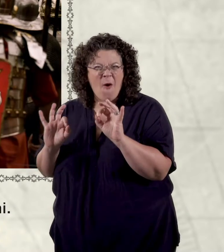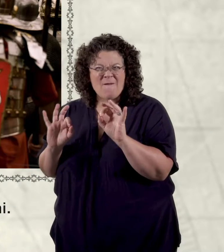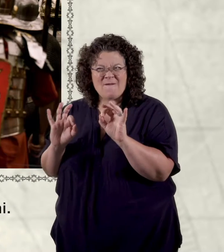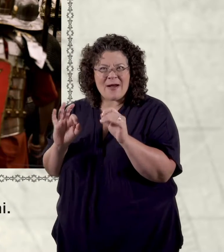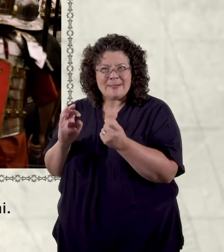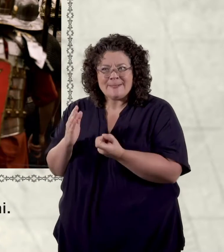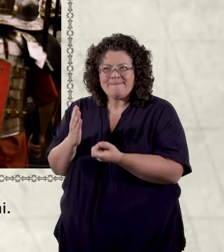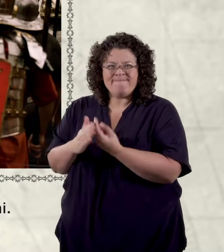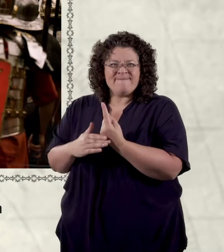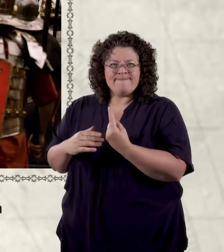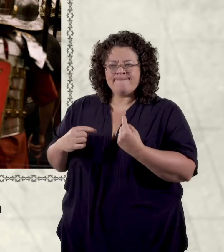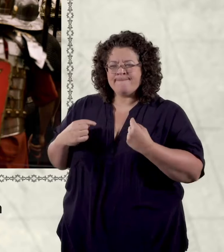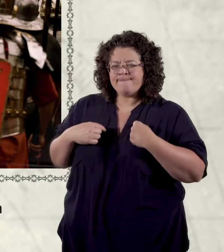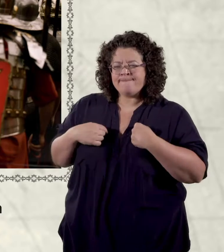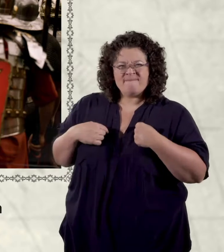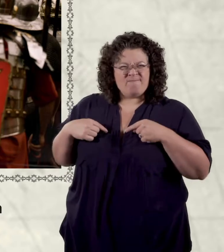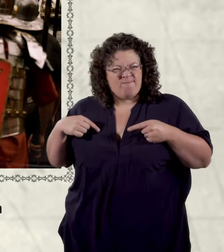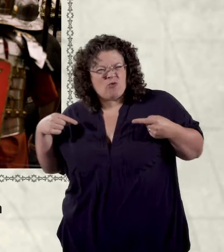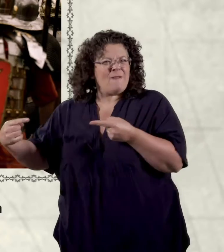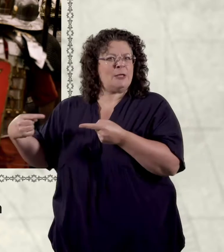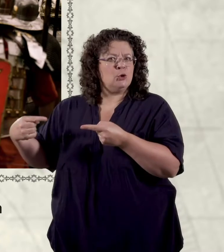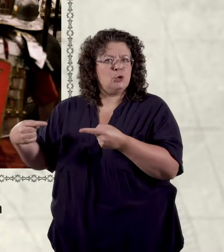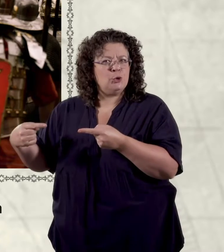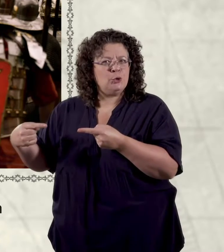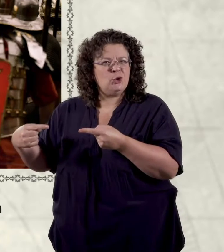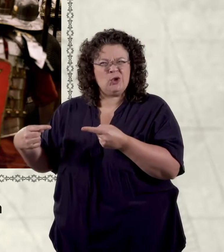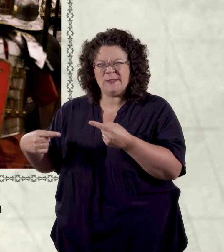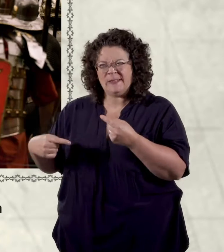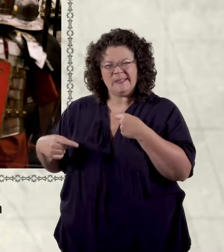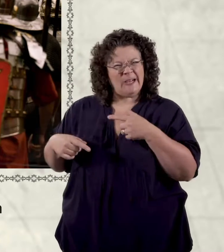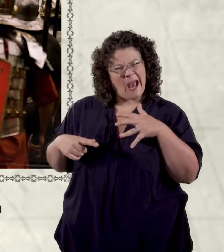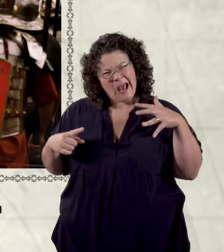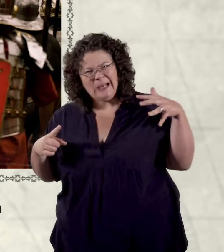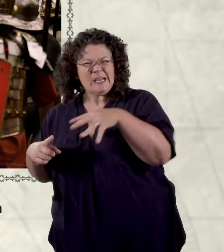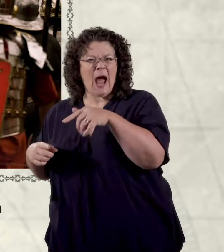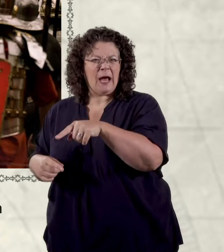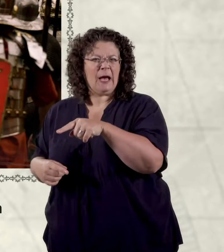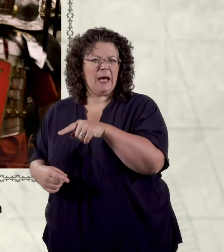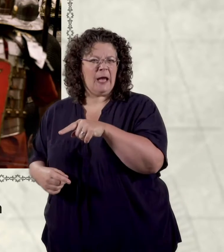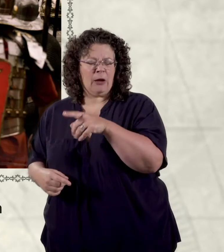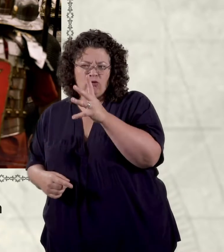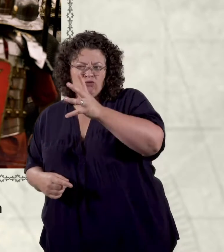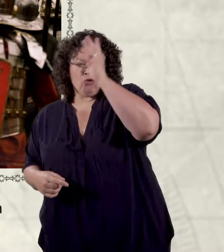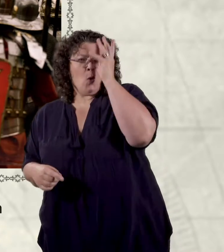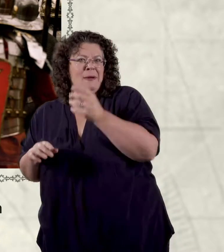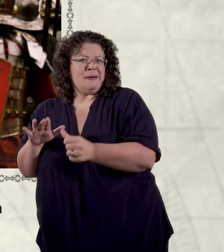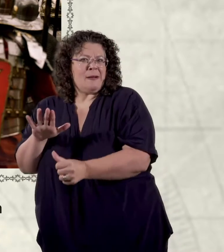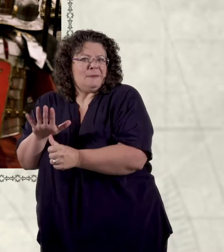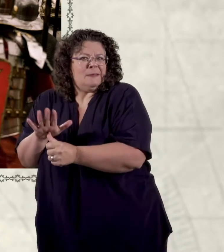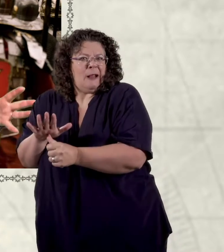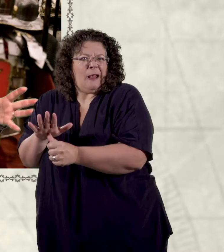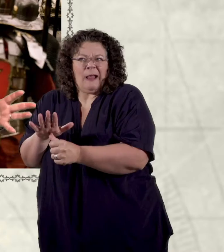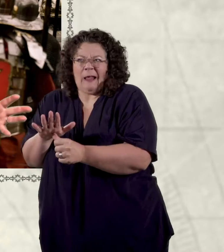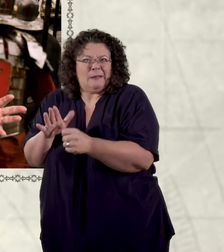hi. Felly, dyma oedd yr amser perffaith i fi ddial ar y Rhufeiniaid